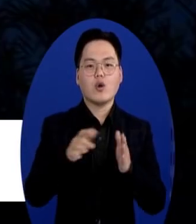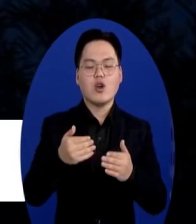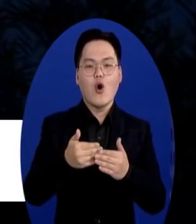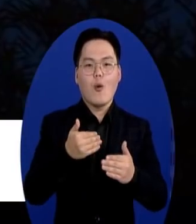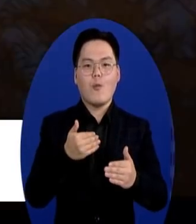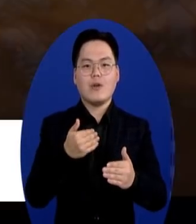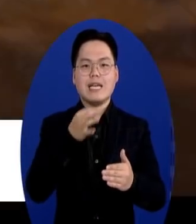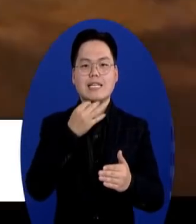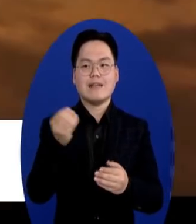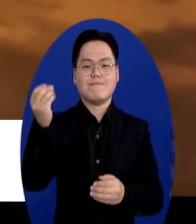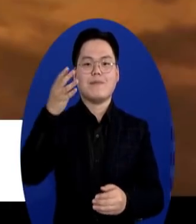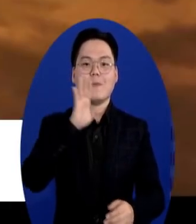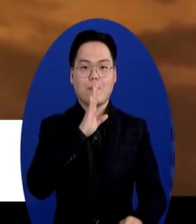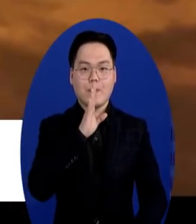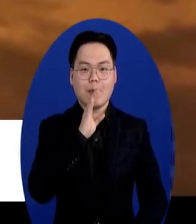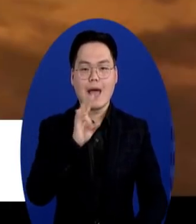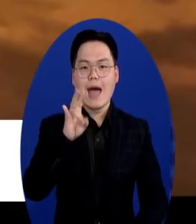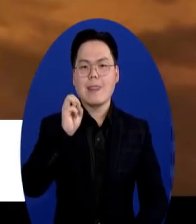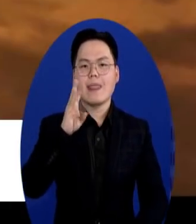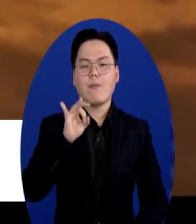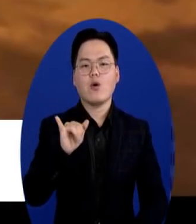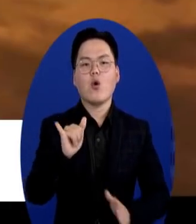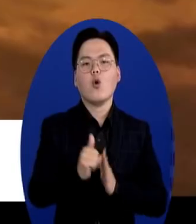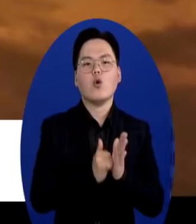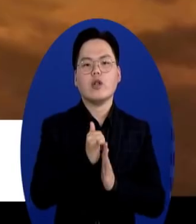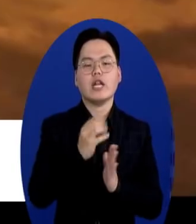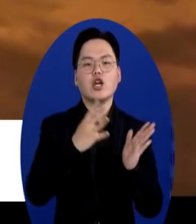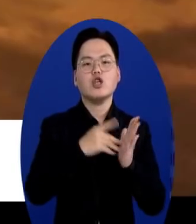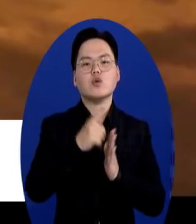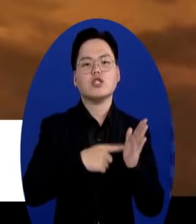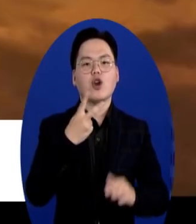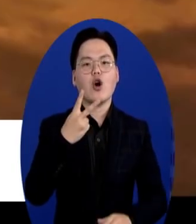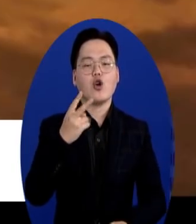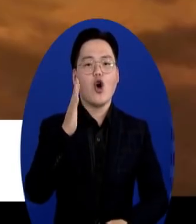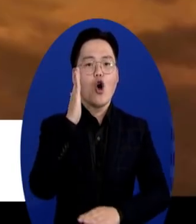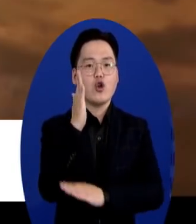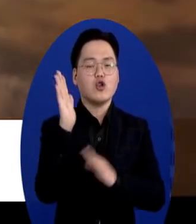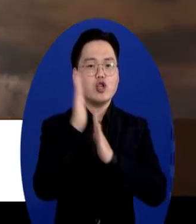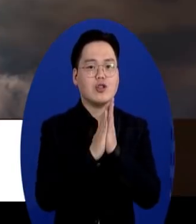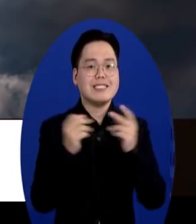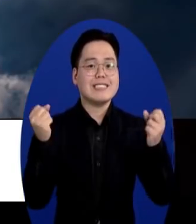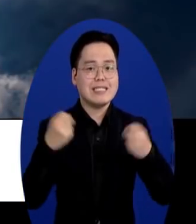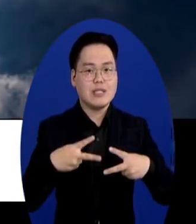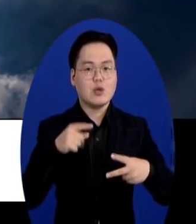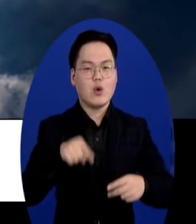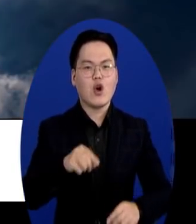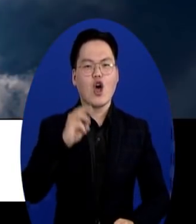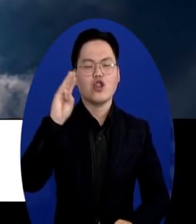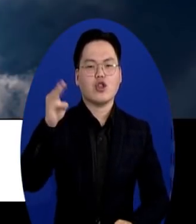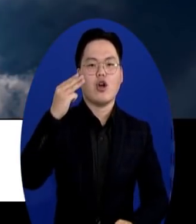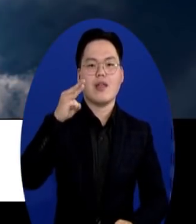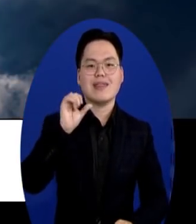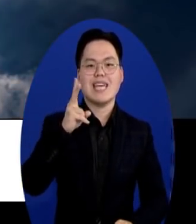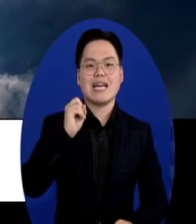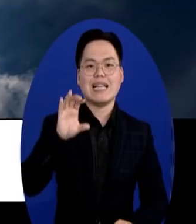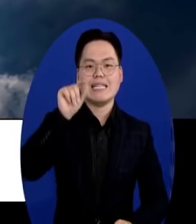энэ юм а. Намрын улиралд өдөр шөнө 2 тэнцэх өдөр буюу 9-р сарын 22-ны өдрийн сарыг дэлхийд хамгийн тод үзэгдэх тэргэл